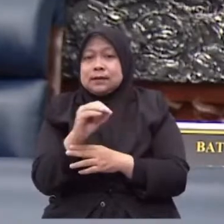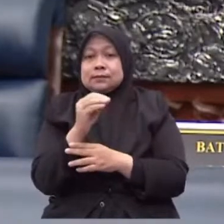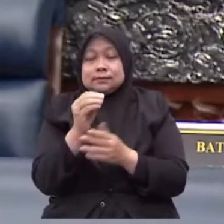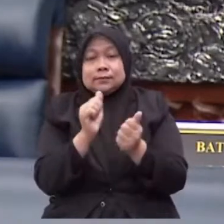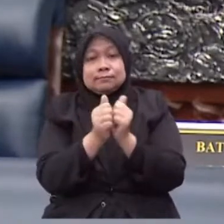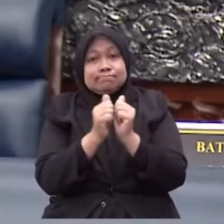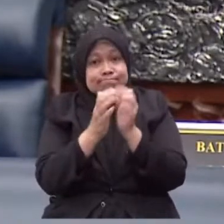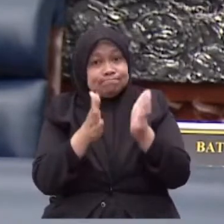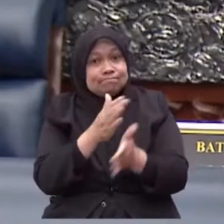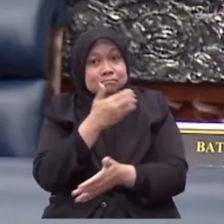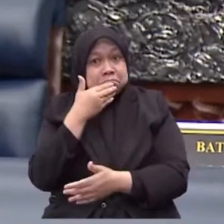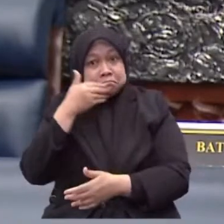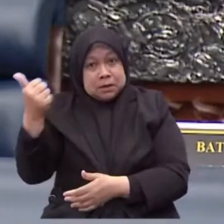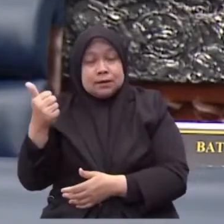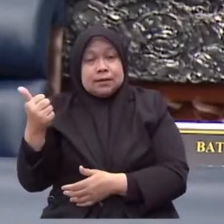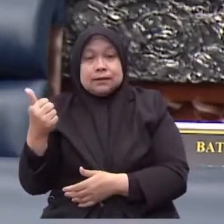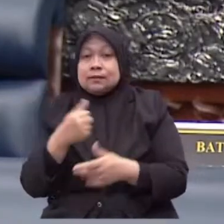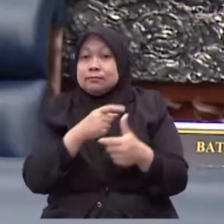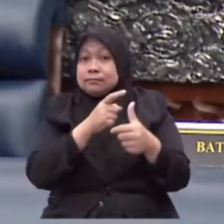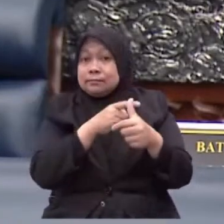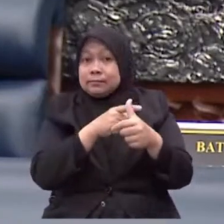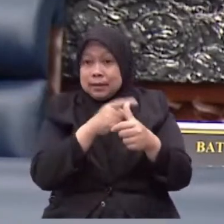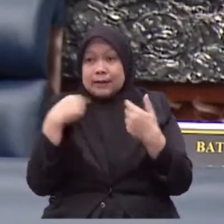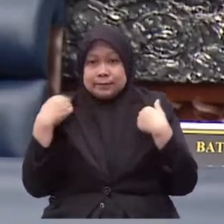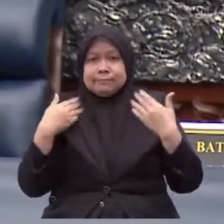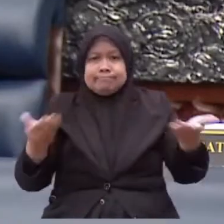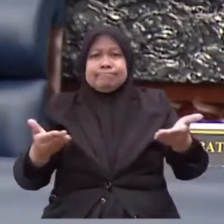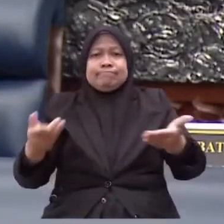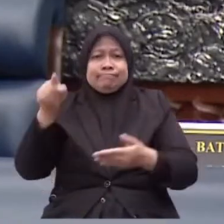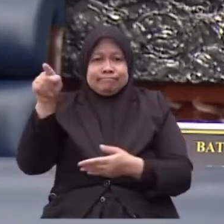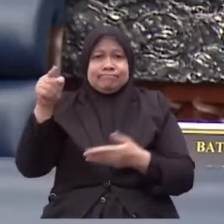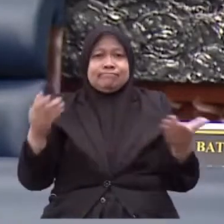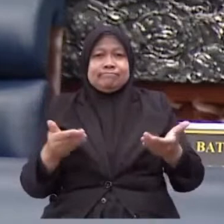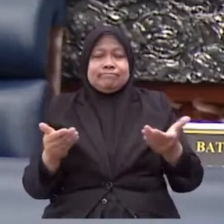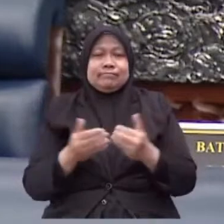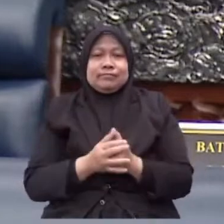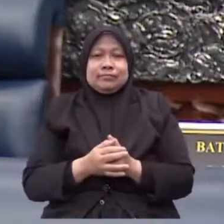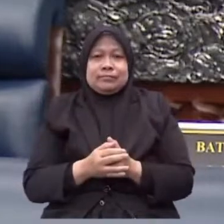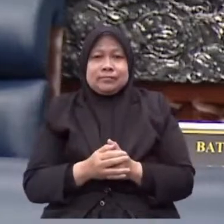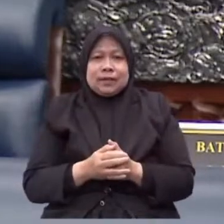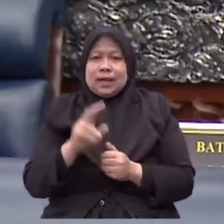exit mereka Cemerlang salah satu daripadanya duduk di sini